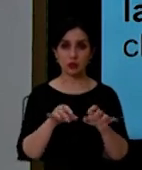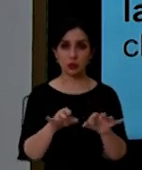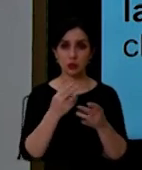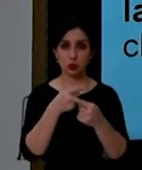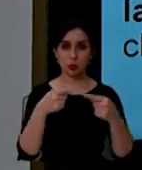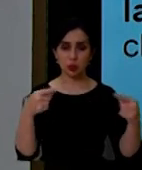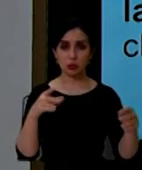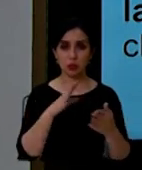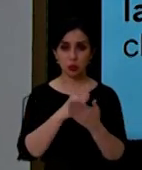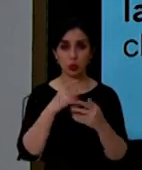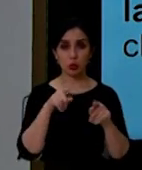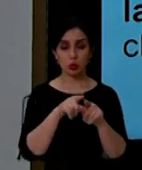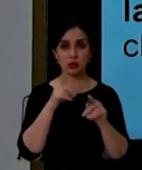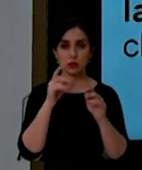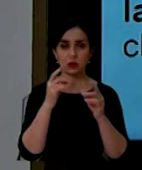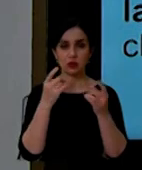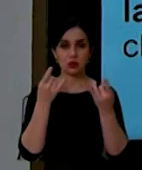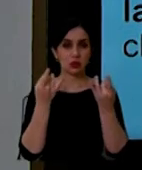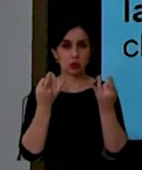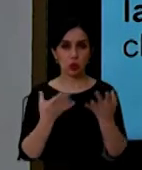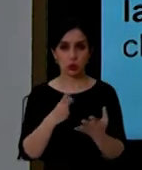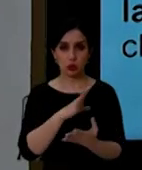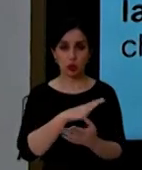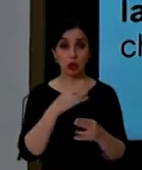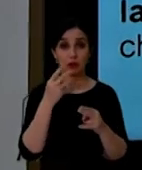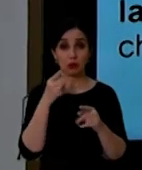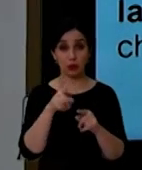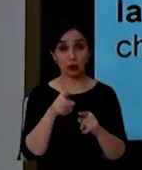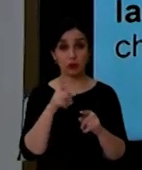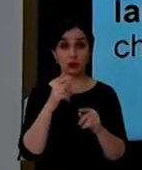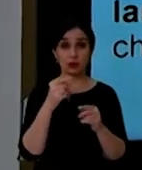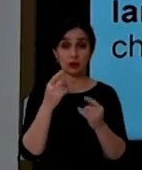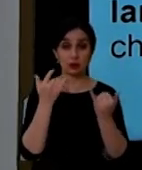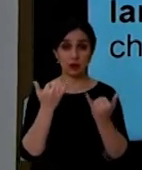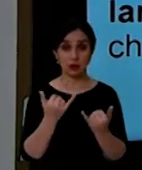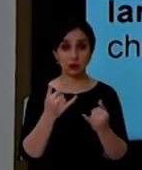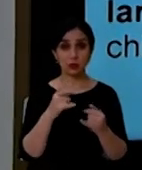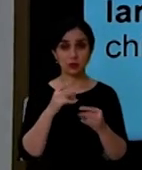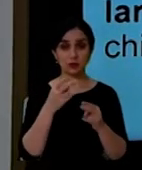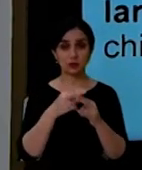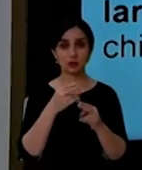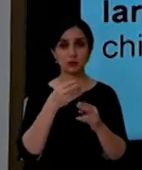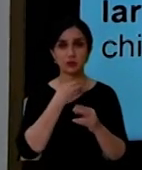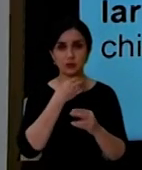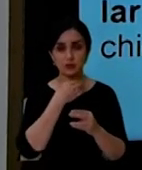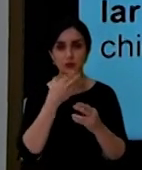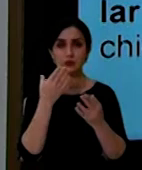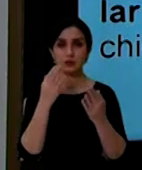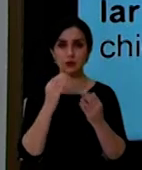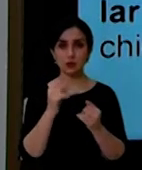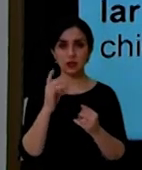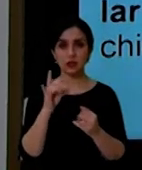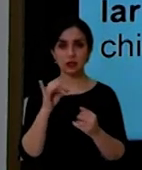onlarının tüzülüşü nisbətən sodda bolgan. Onlardan isə dəsləbki yırtqçilər və